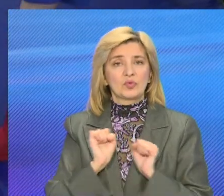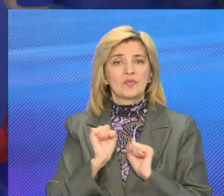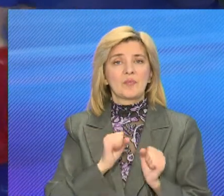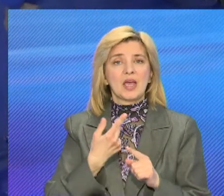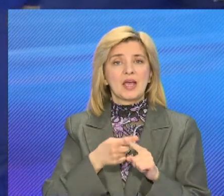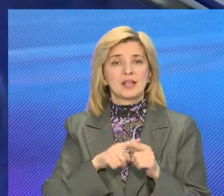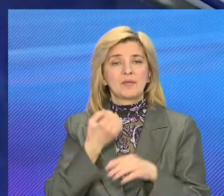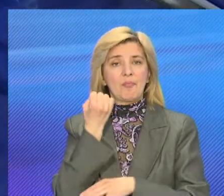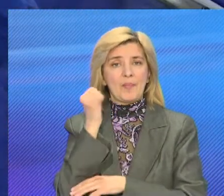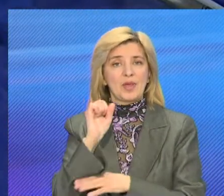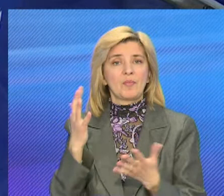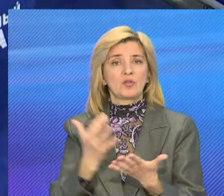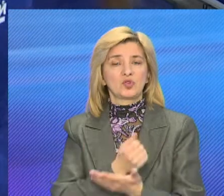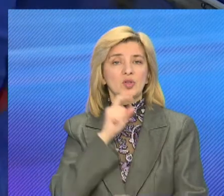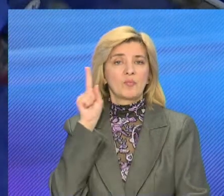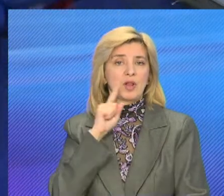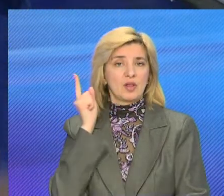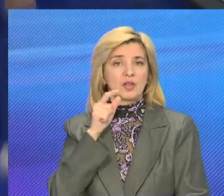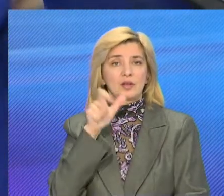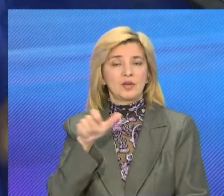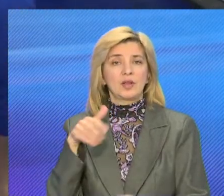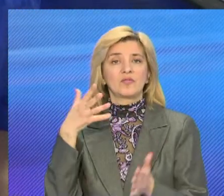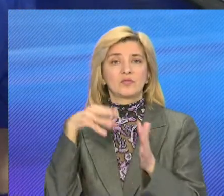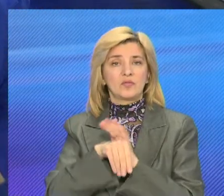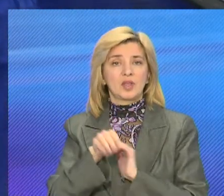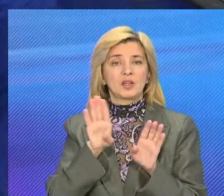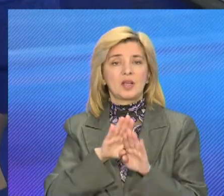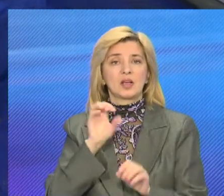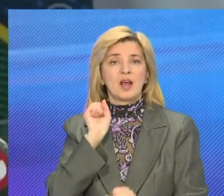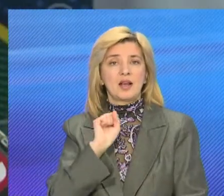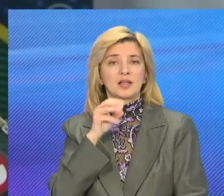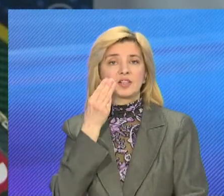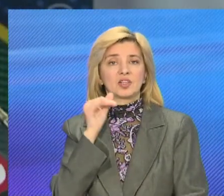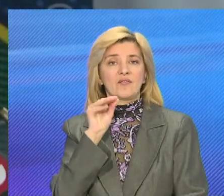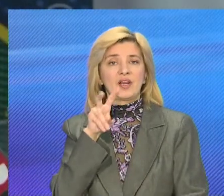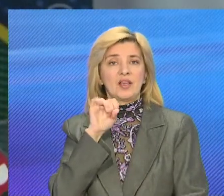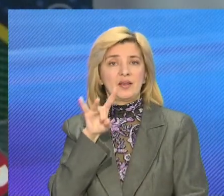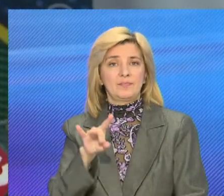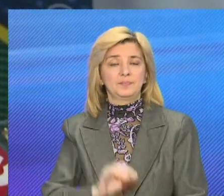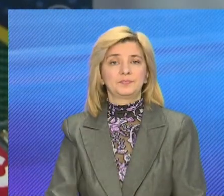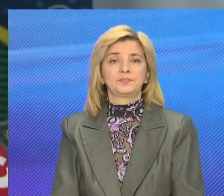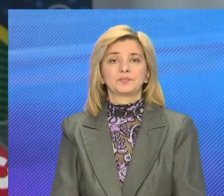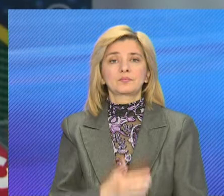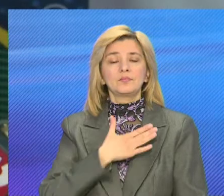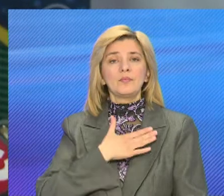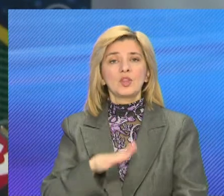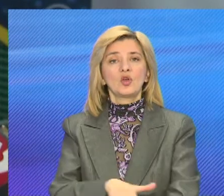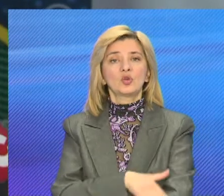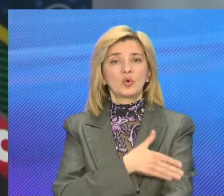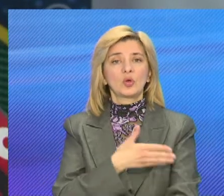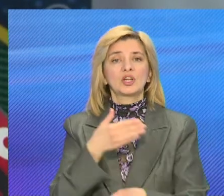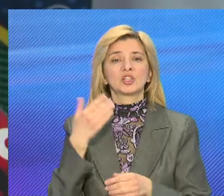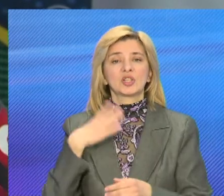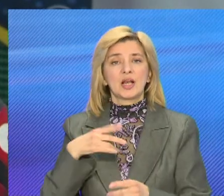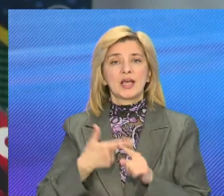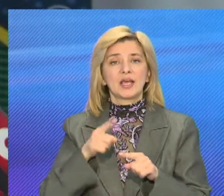юные спортсмены. Сярод их – 13-годовая Александра Шефлер. Мы долго ждали этого проекта, и это